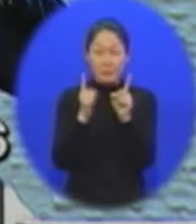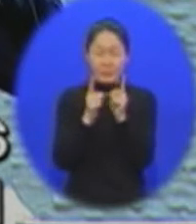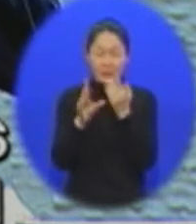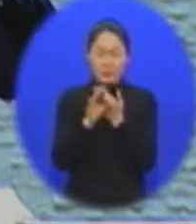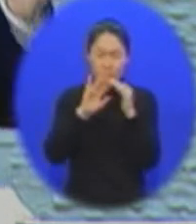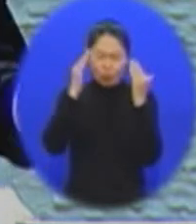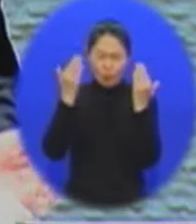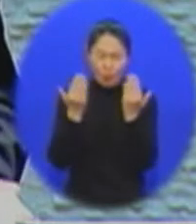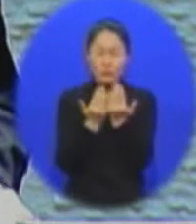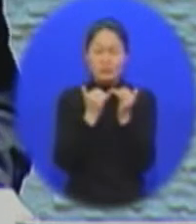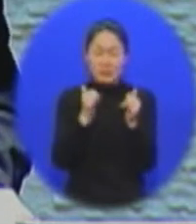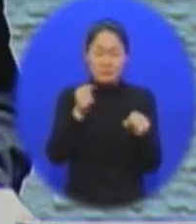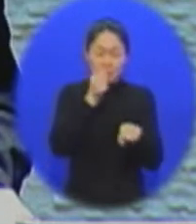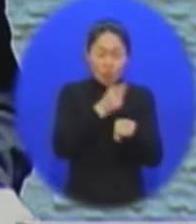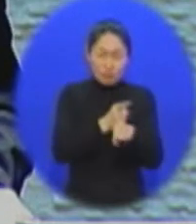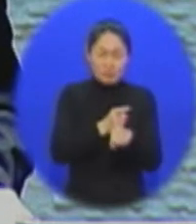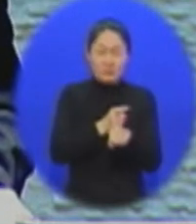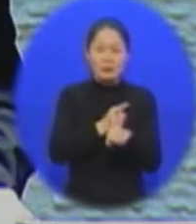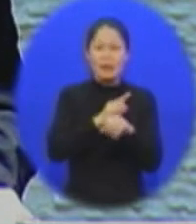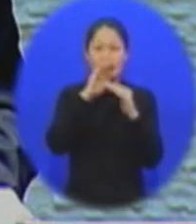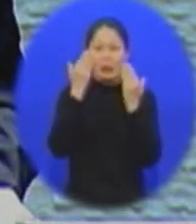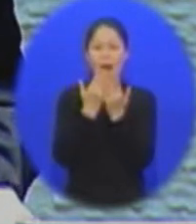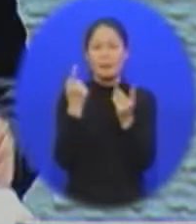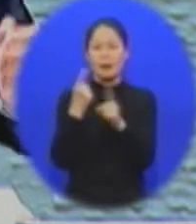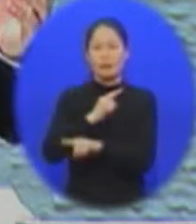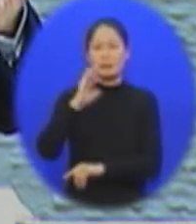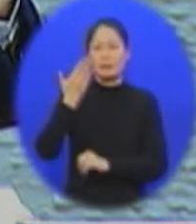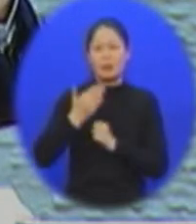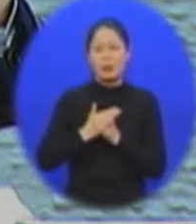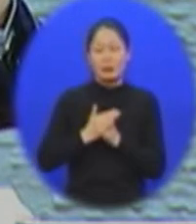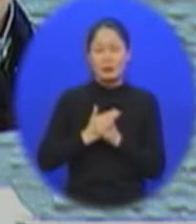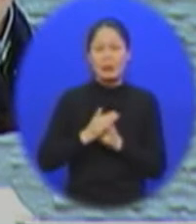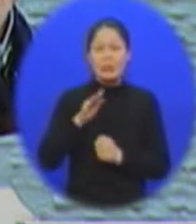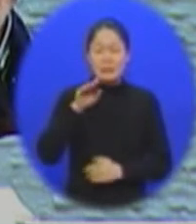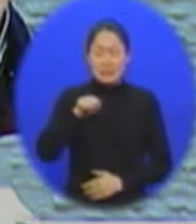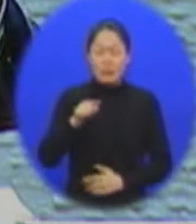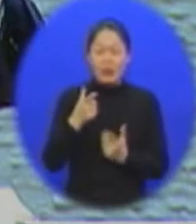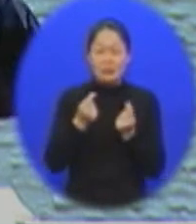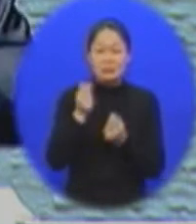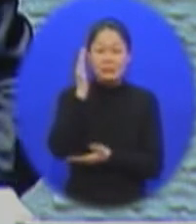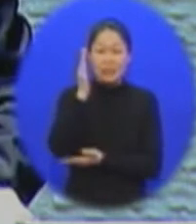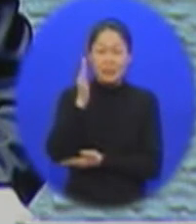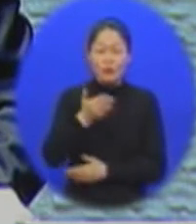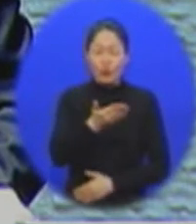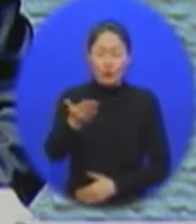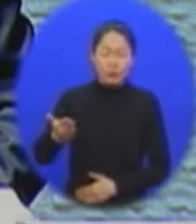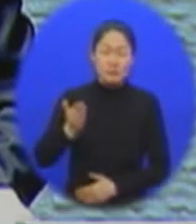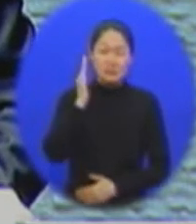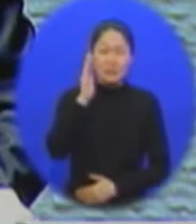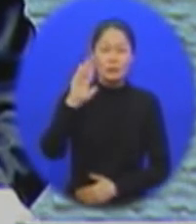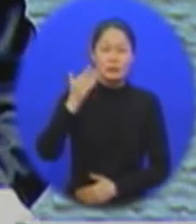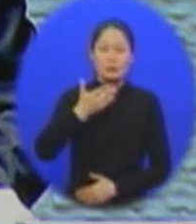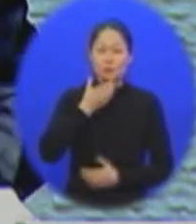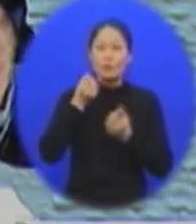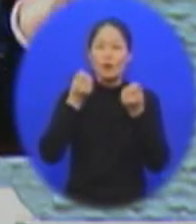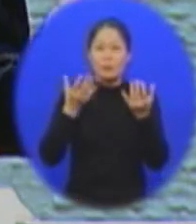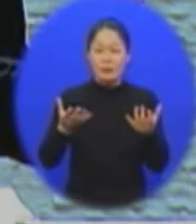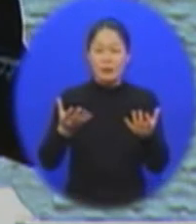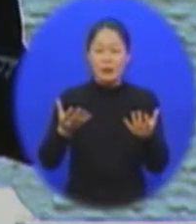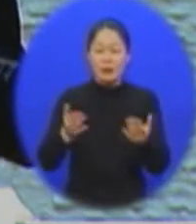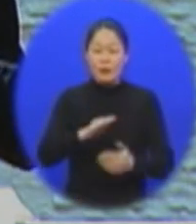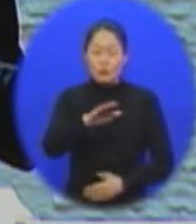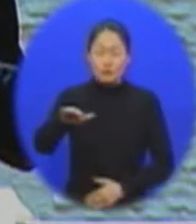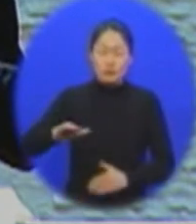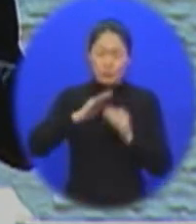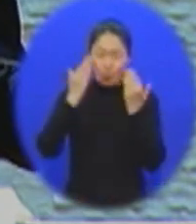성품이다 바뀌게 됩니다 이것이 여러 분들의 이야기가 되기를 축복합니다 우리 모두에게